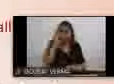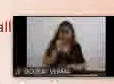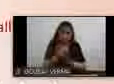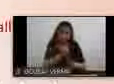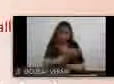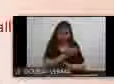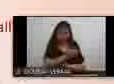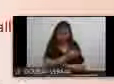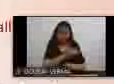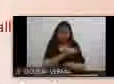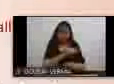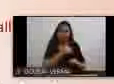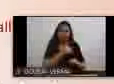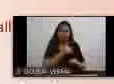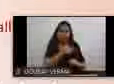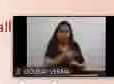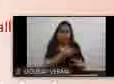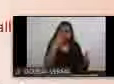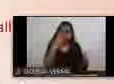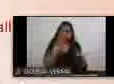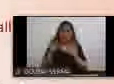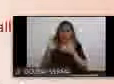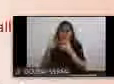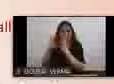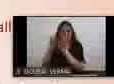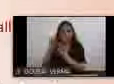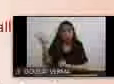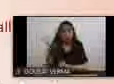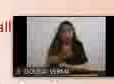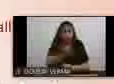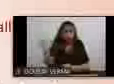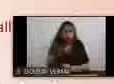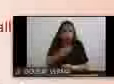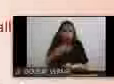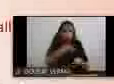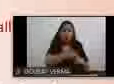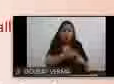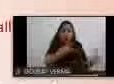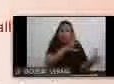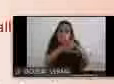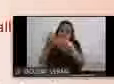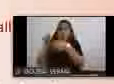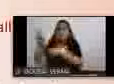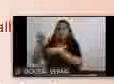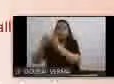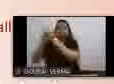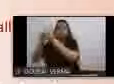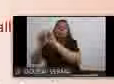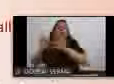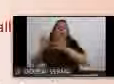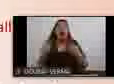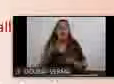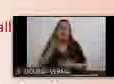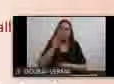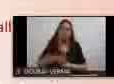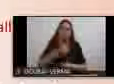द फैमिली अंडरस्टैंड द नीड एंड एक्ट अकॉर्डिंगली. Next slide.